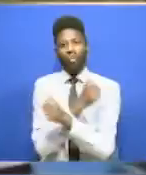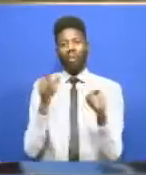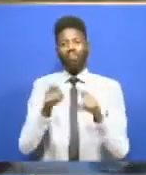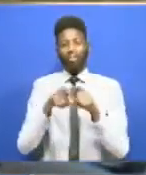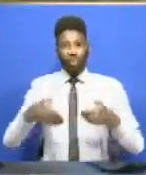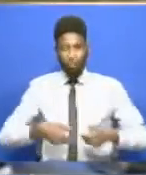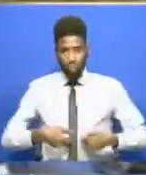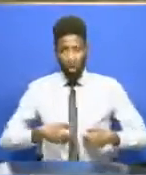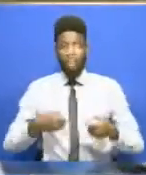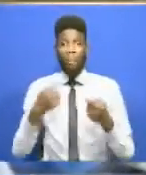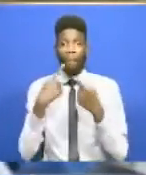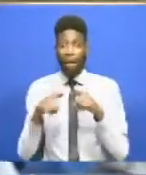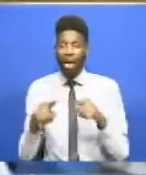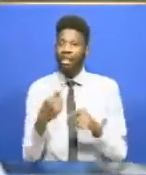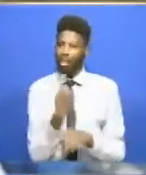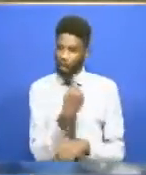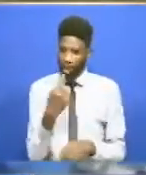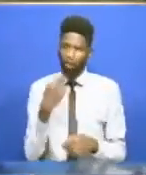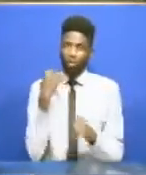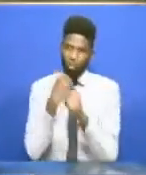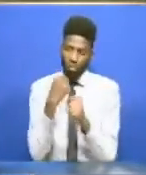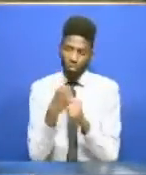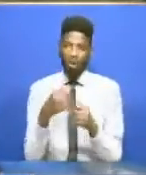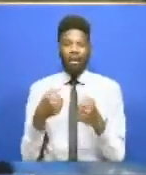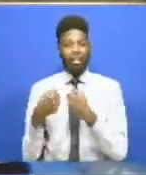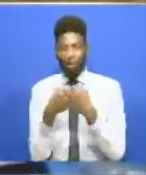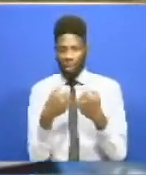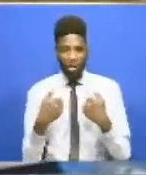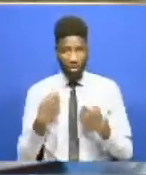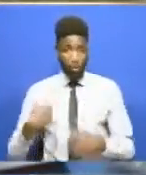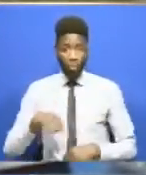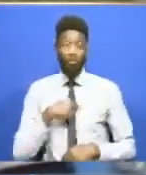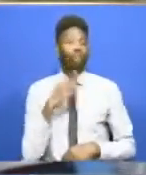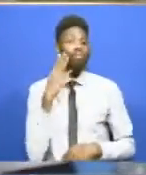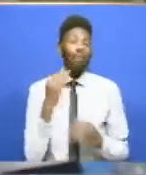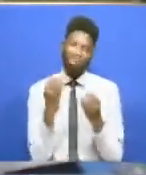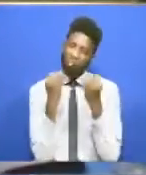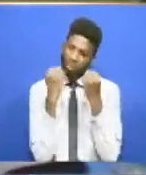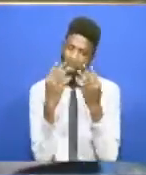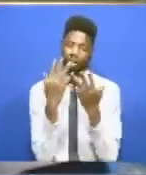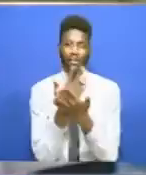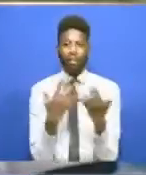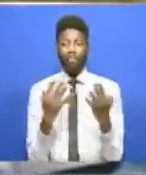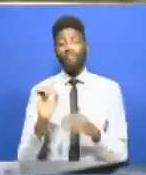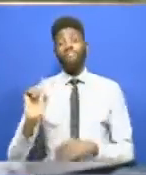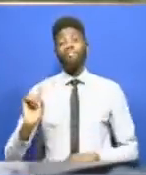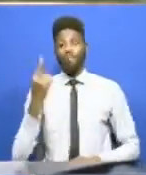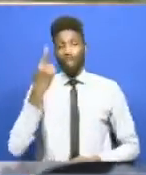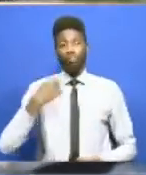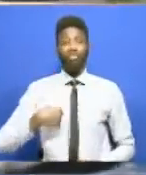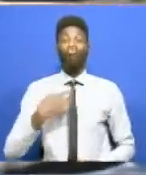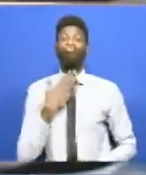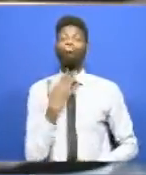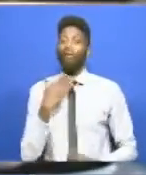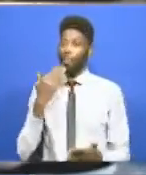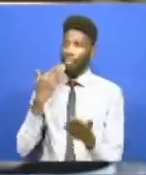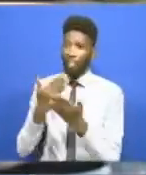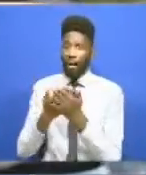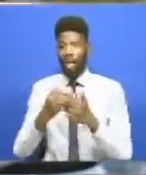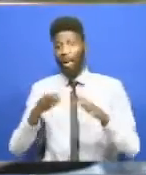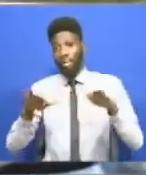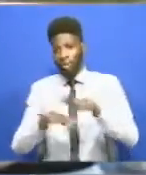hakuna kazi haina changamoto. Tumepatana na mambo mingi. Na kwanza ningeshukuru kwanza assistant chief wetu wa